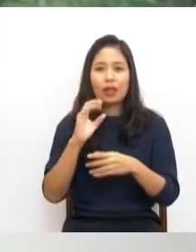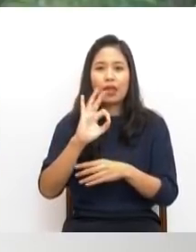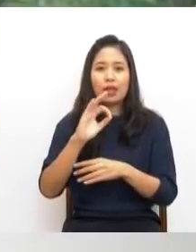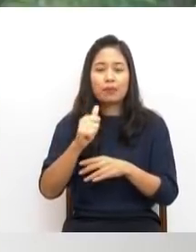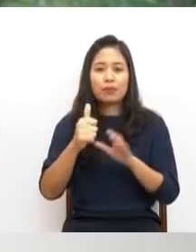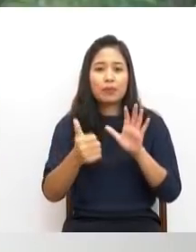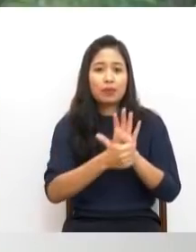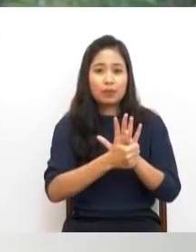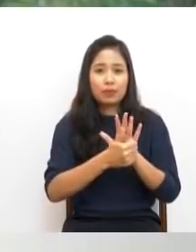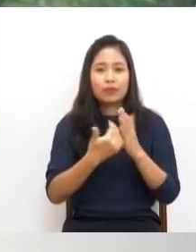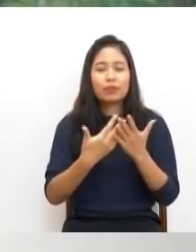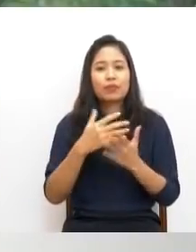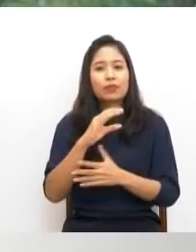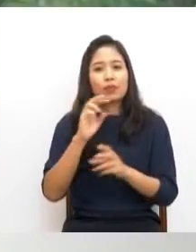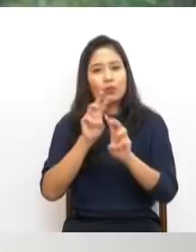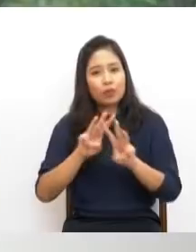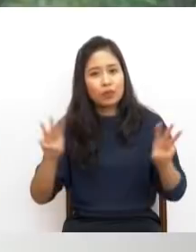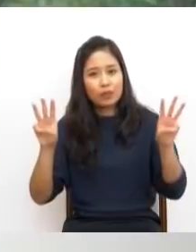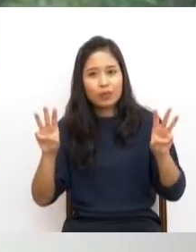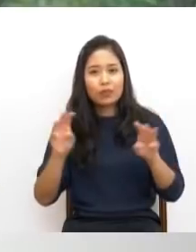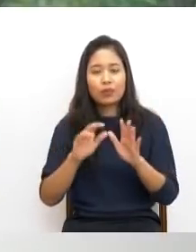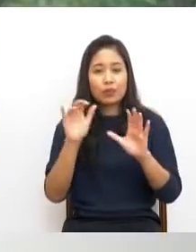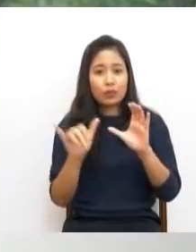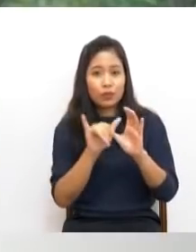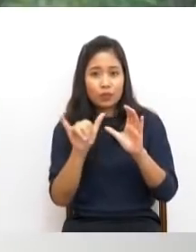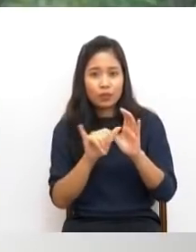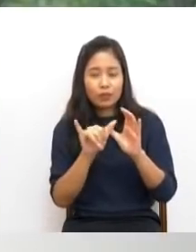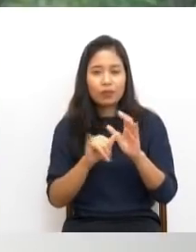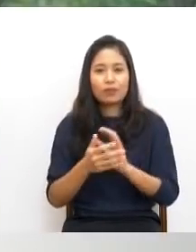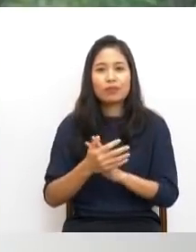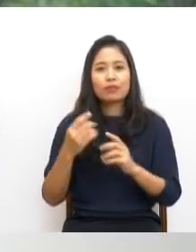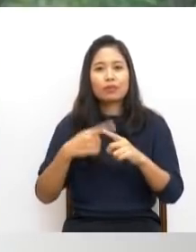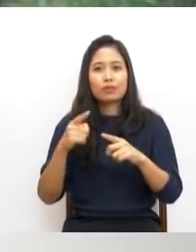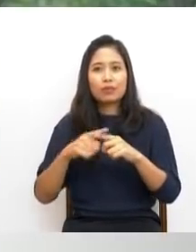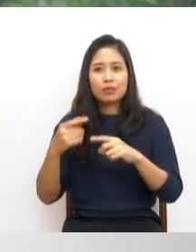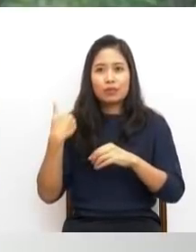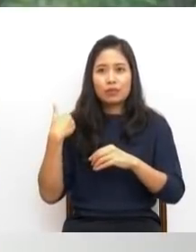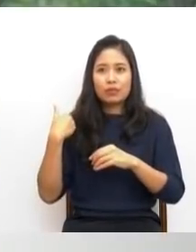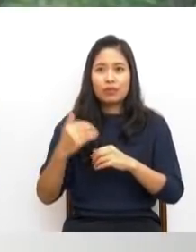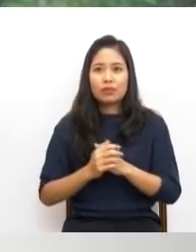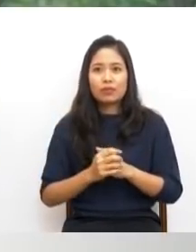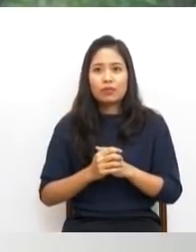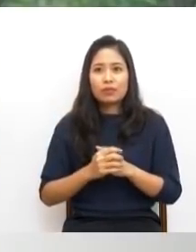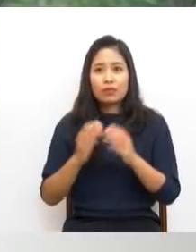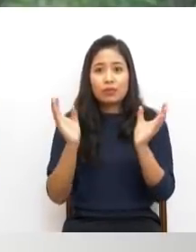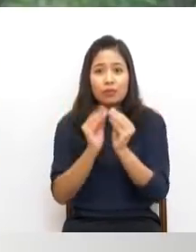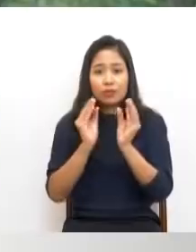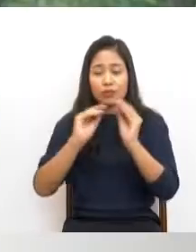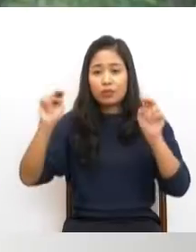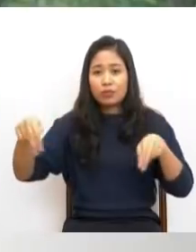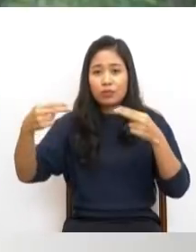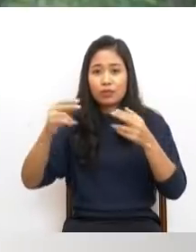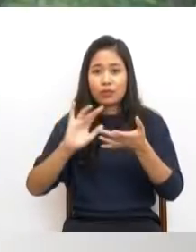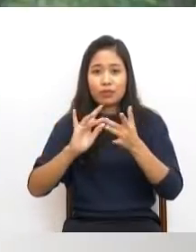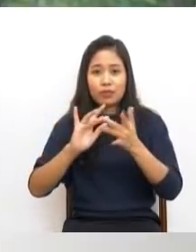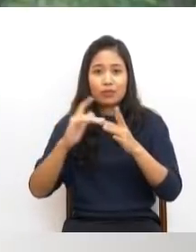Channel ทาง YouTube OBEC Channel www.obectv.tv นะคะหรือจะเป็นในขณะที่ท่าน ประชุมผ่านระบบวิดีโอคอนเฟรนซ์เซล